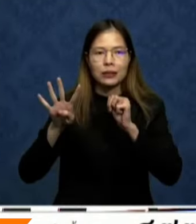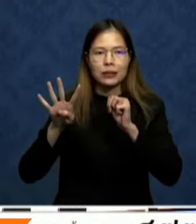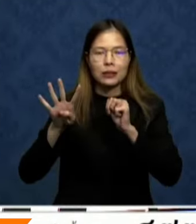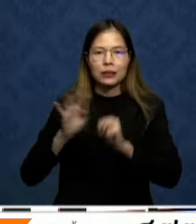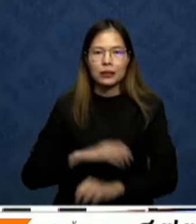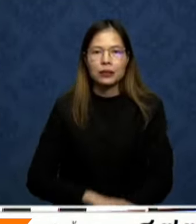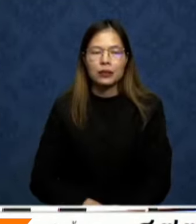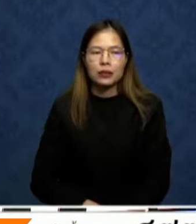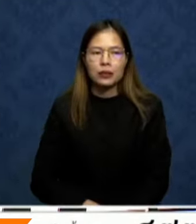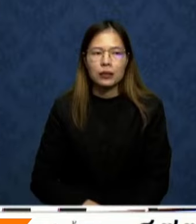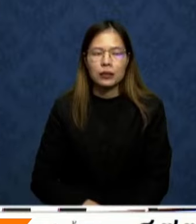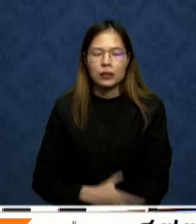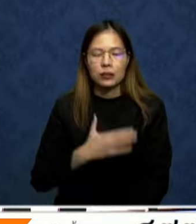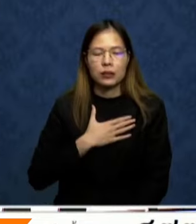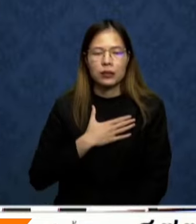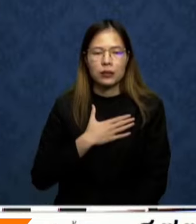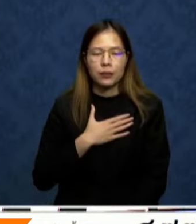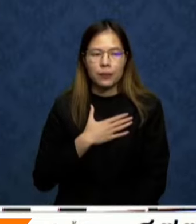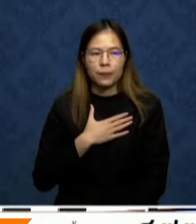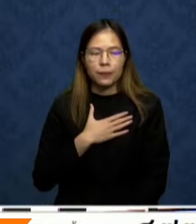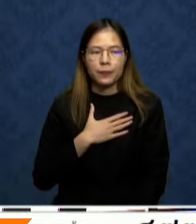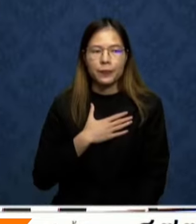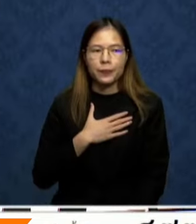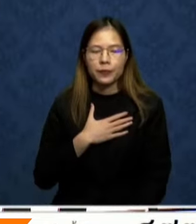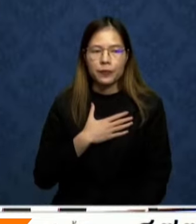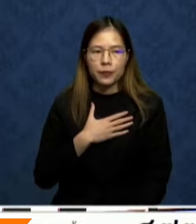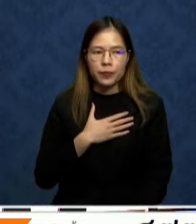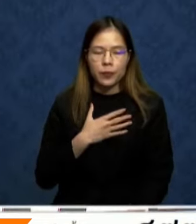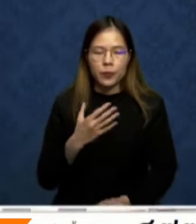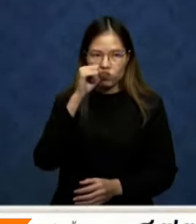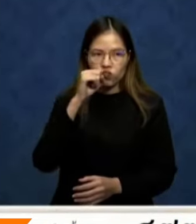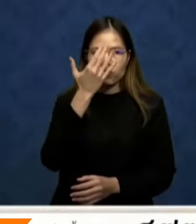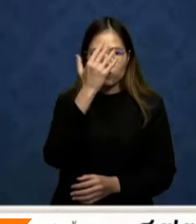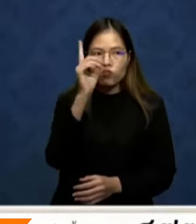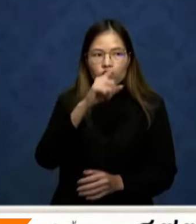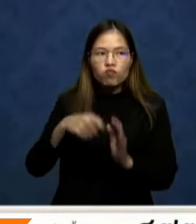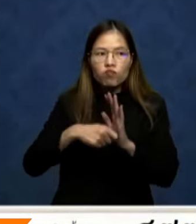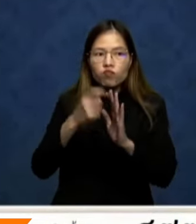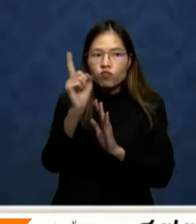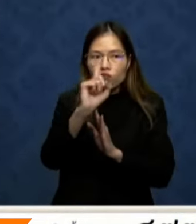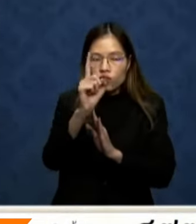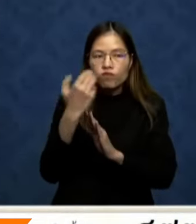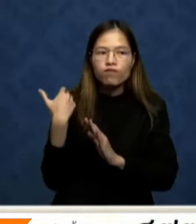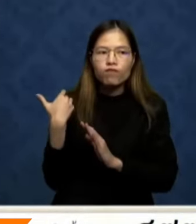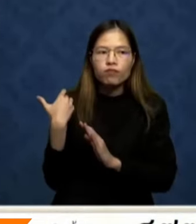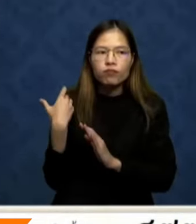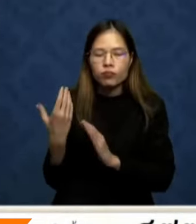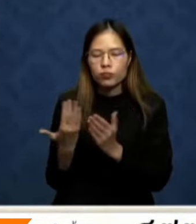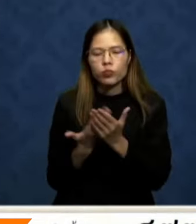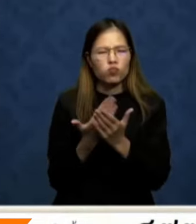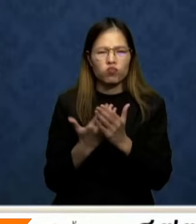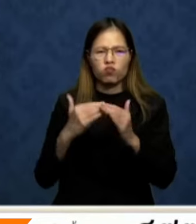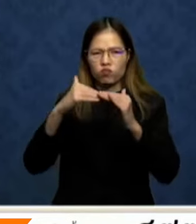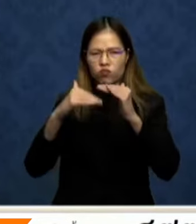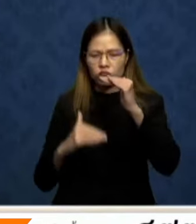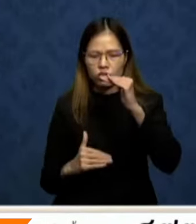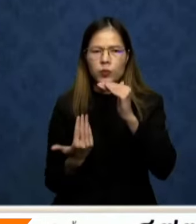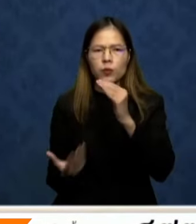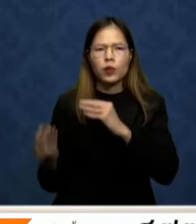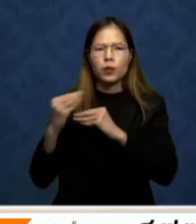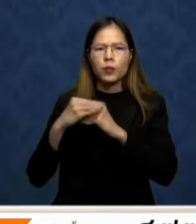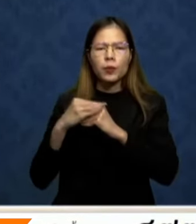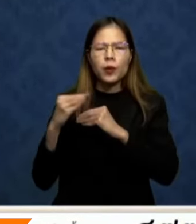4ส่วนที่ผมสงวนความเห็นเนี่ยคือเป็นการตัดทอนลดยอดของงบประมาณรายจ่ายเพิ่มเ